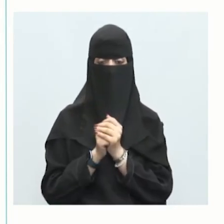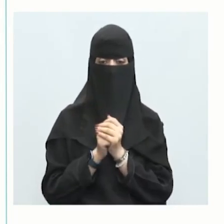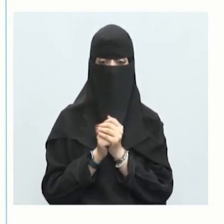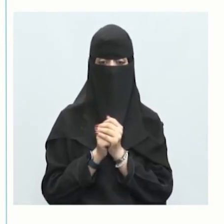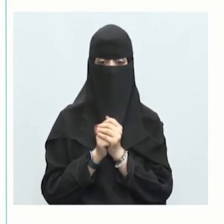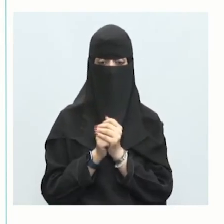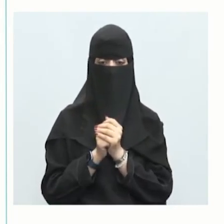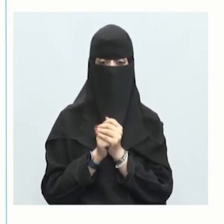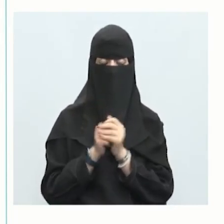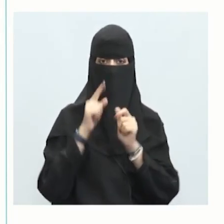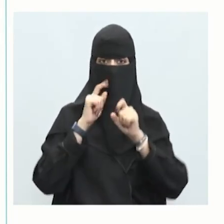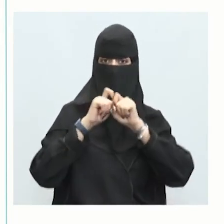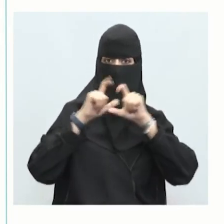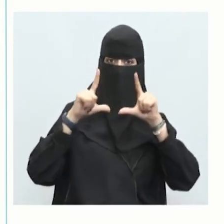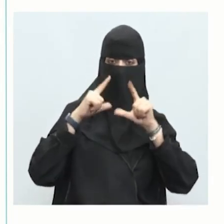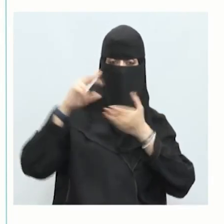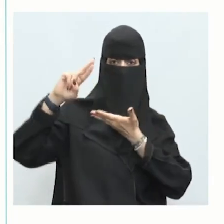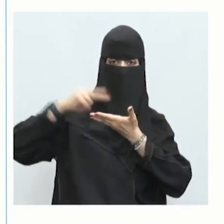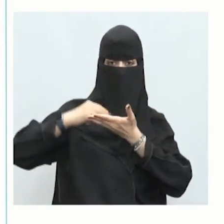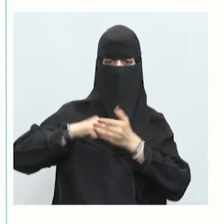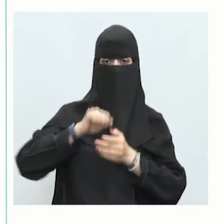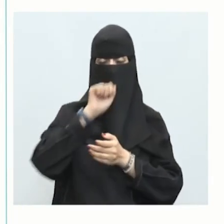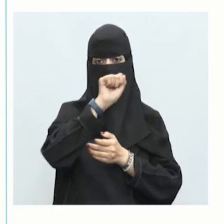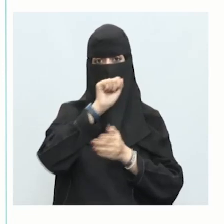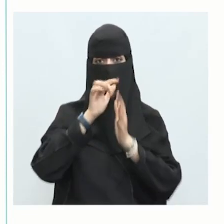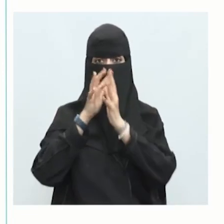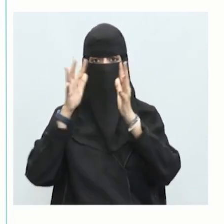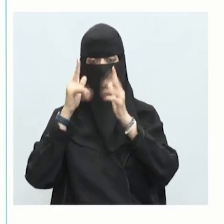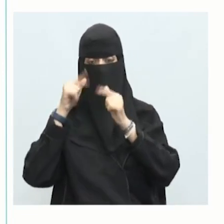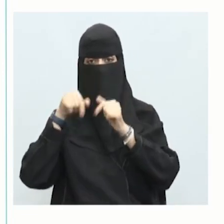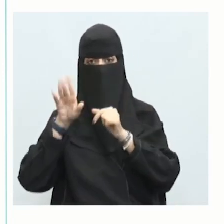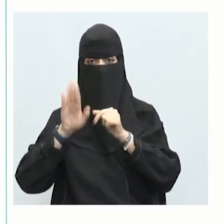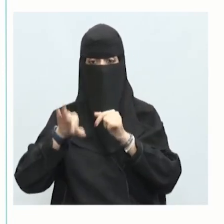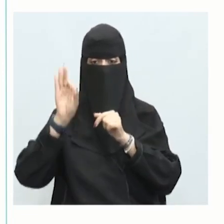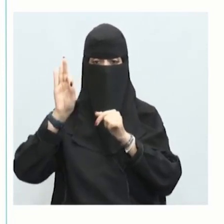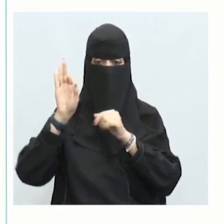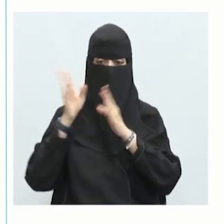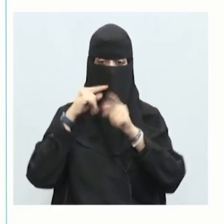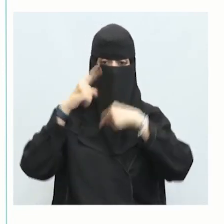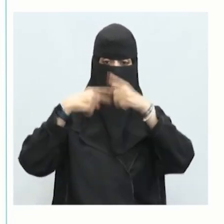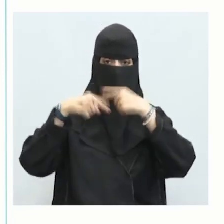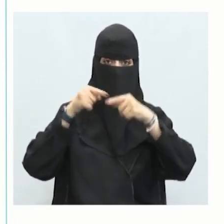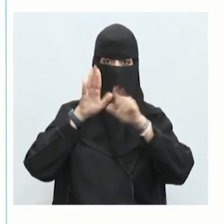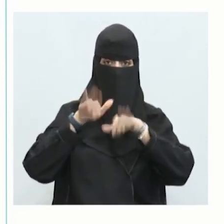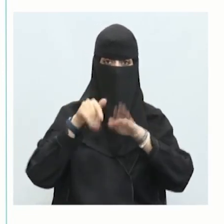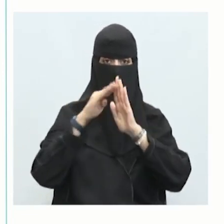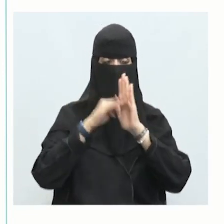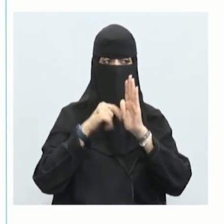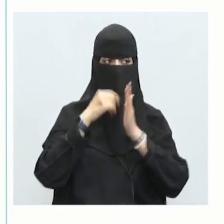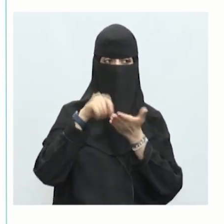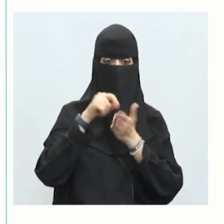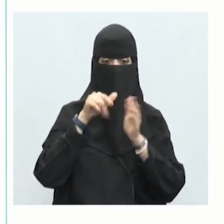التطبيق تظهر لنا الرساله اي اكبر من البي استمر في البرمجه اذا عدلنا